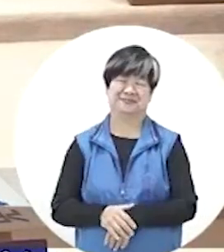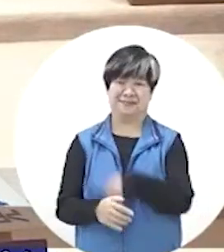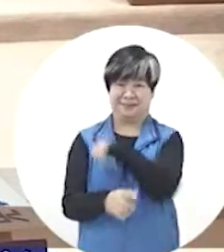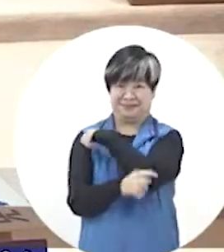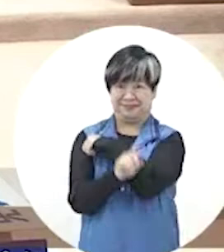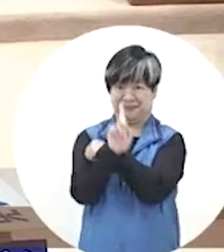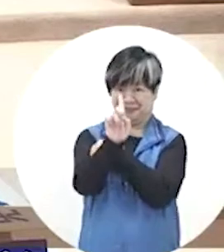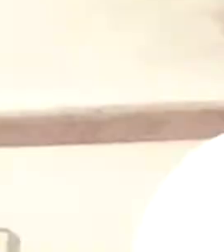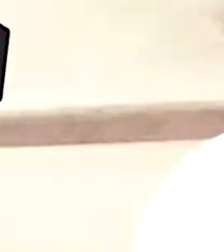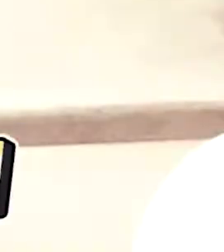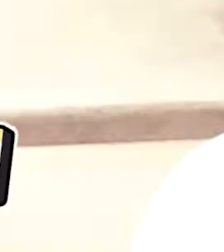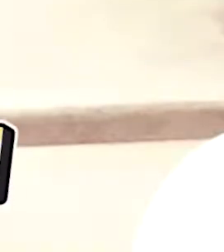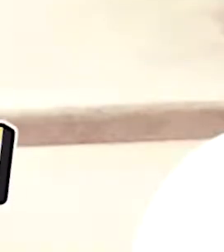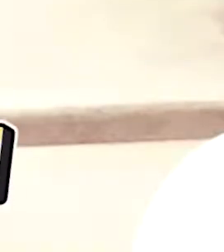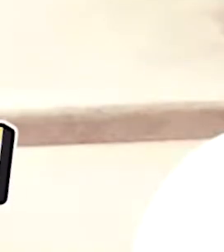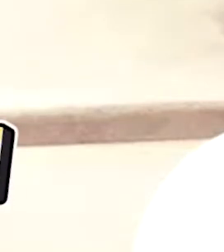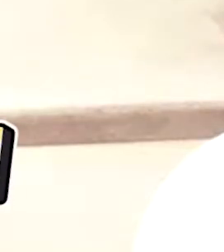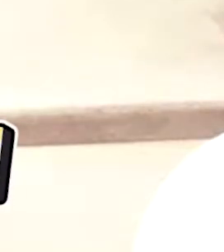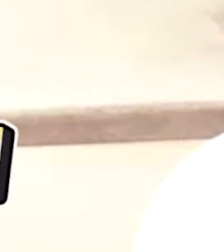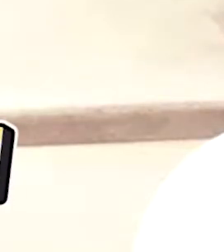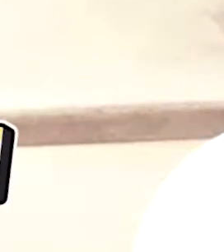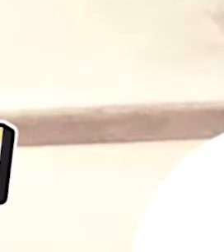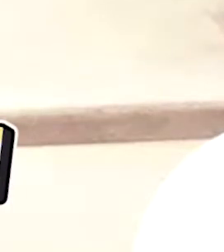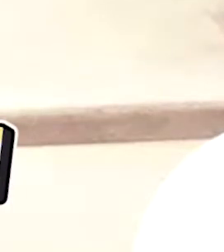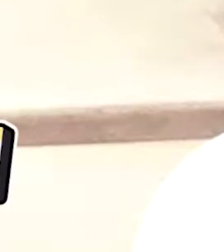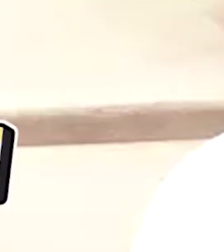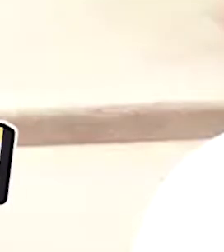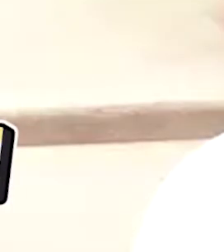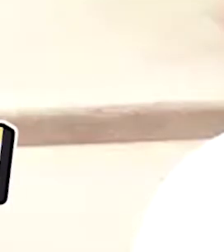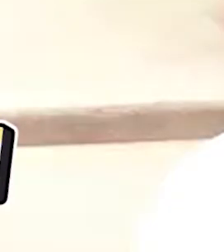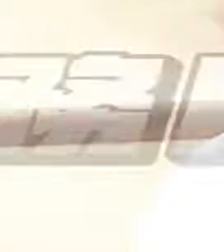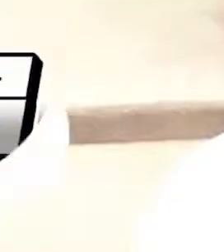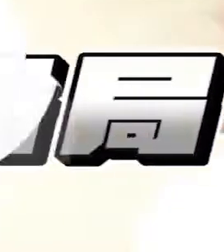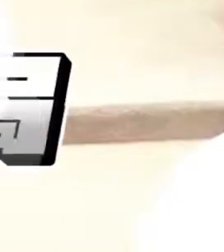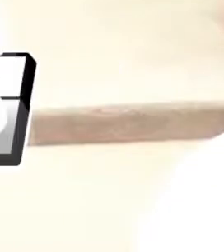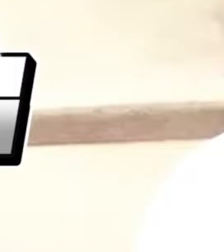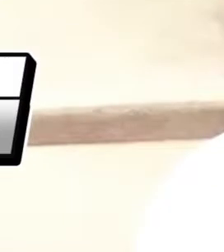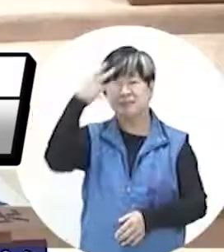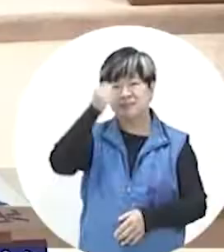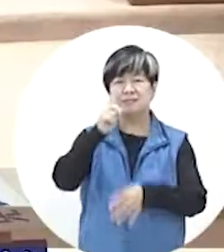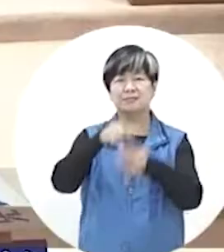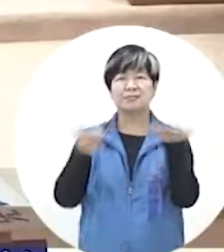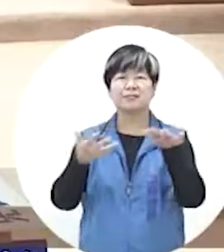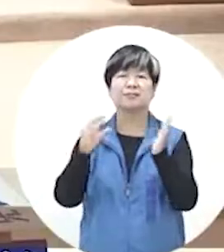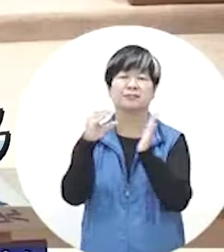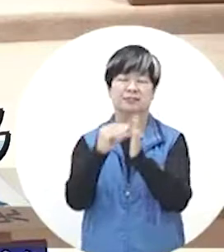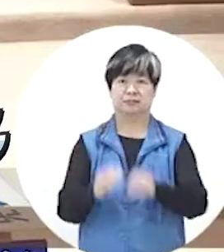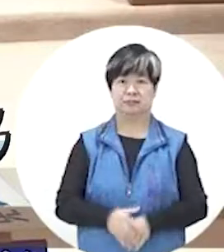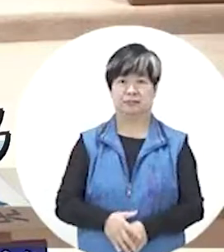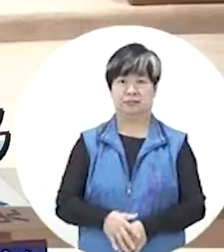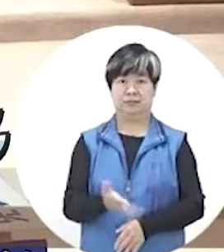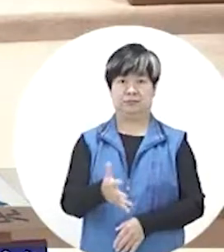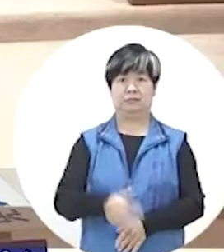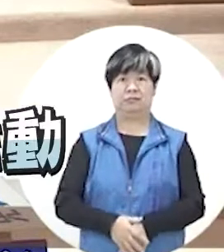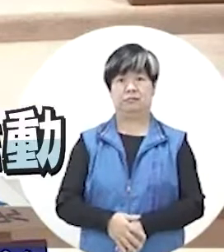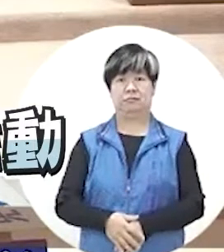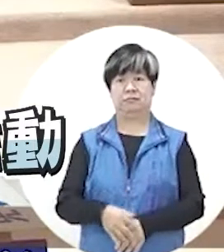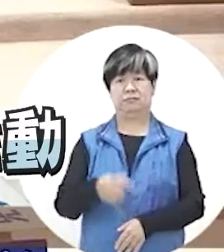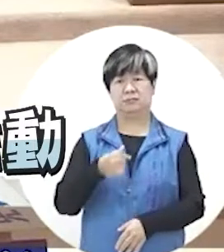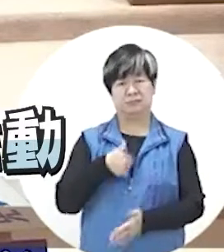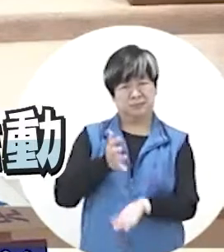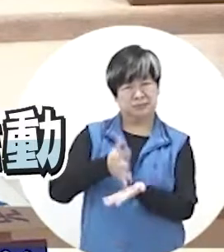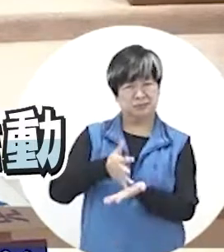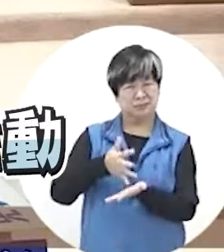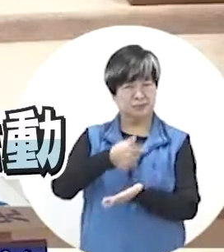最后一个重点哈，导入就是我这几年一直在推的东西，叫银发事务局。为什么呢？因为你看我讲那么多，是不